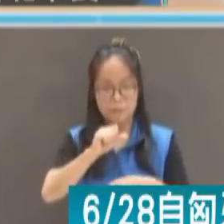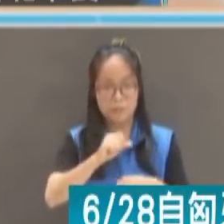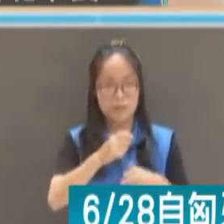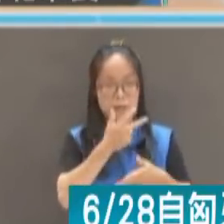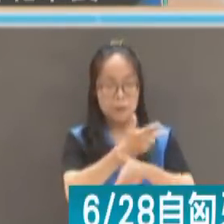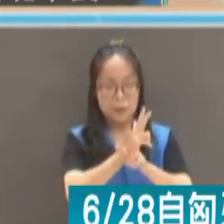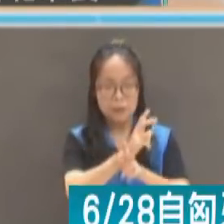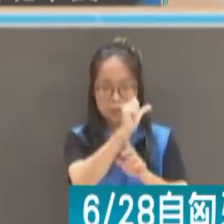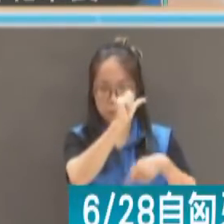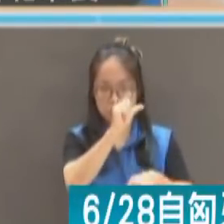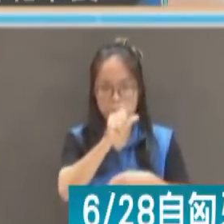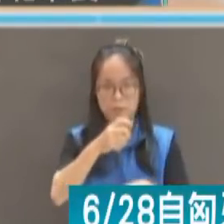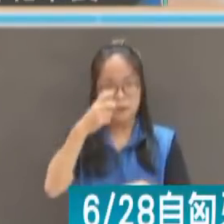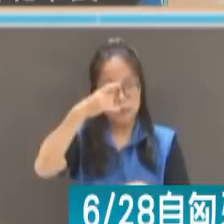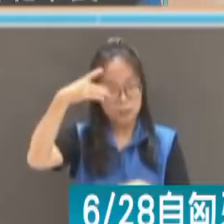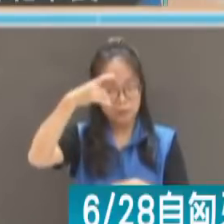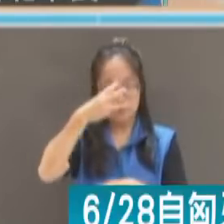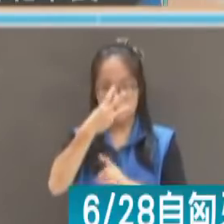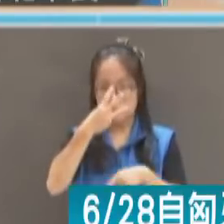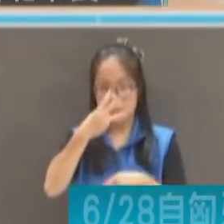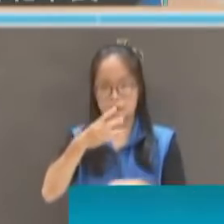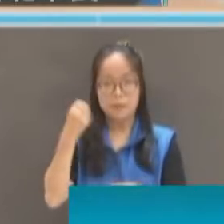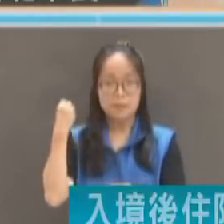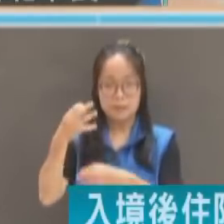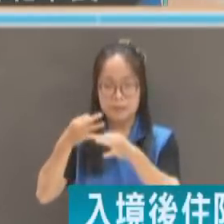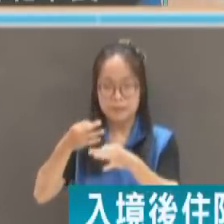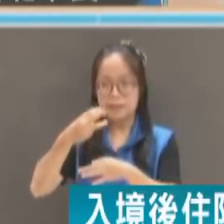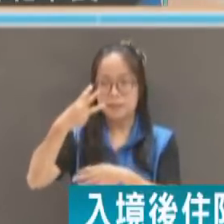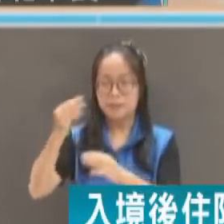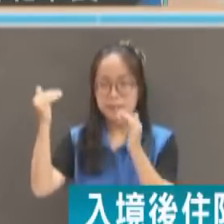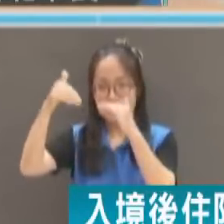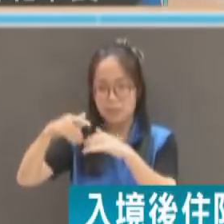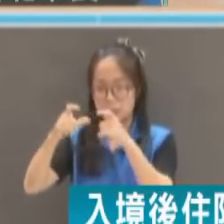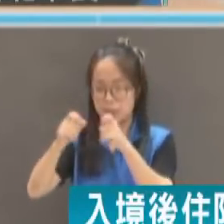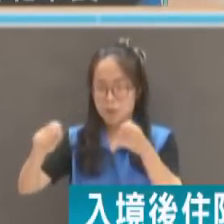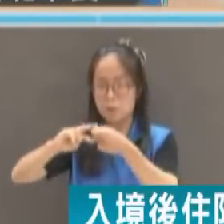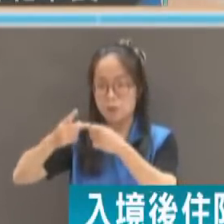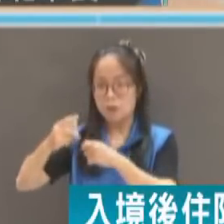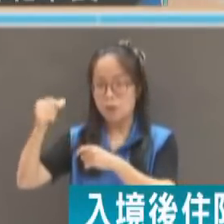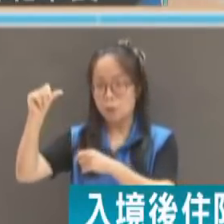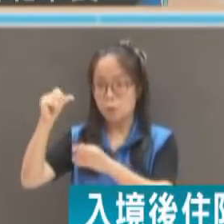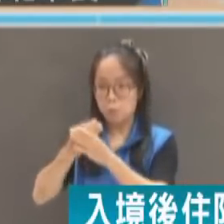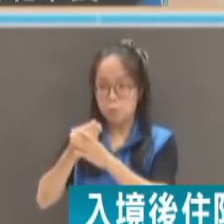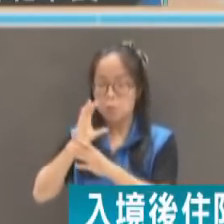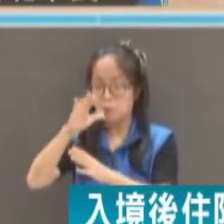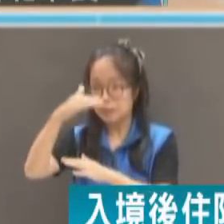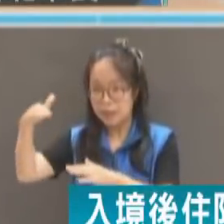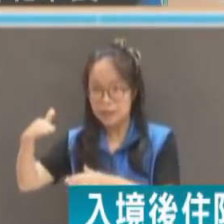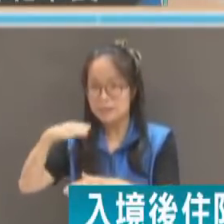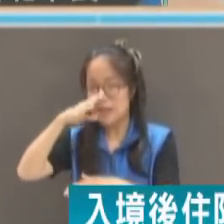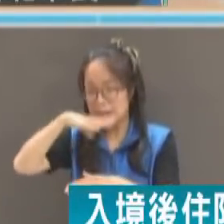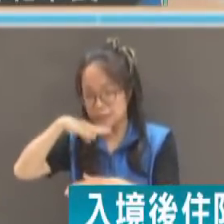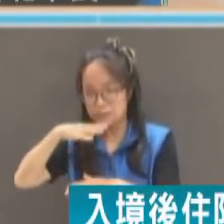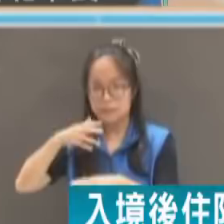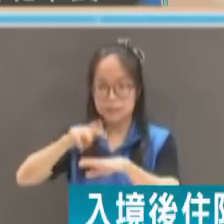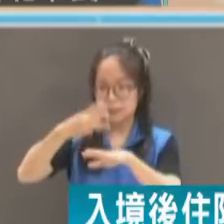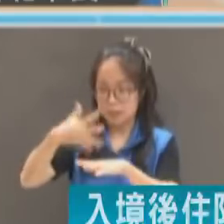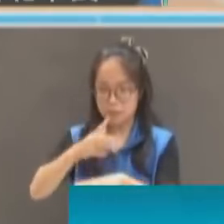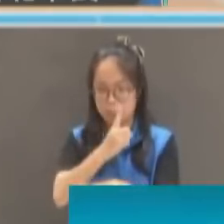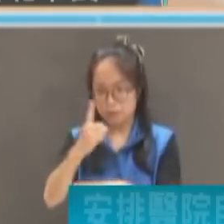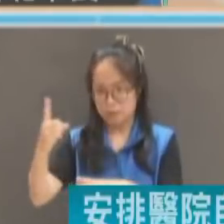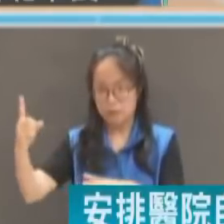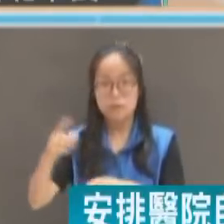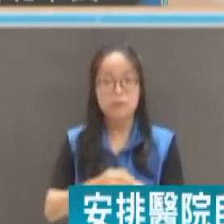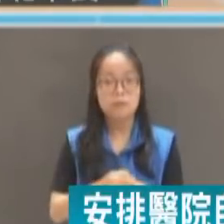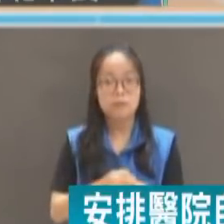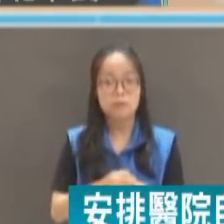5人，新庄3人，新店、三峡、永和、五股、 泰山、汐止、淡水各一人。